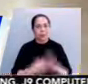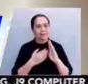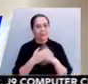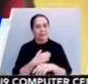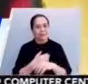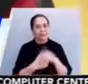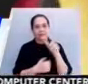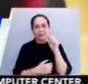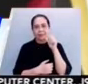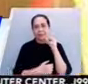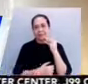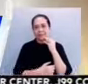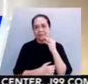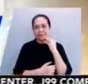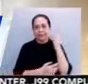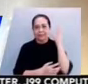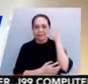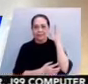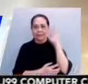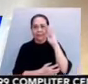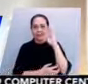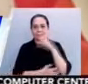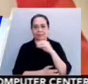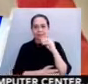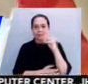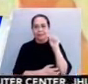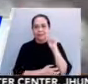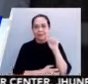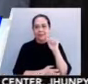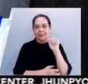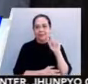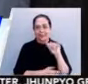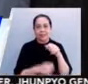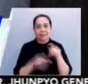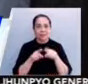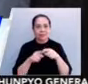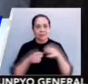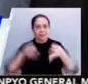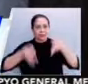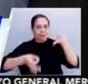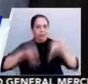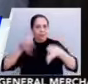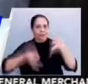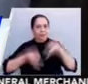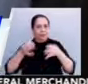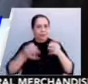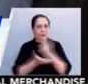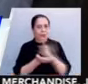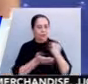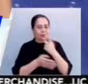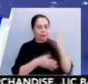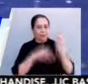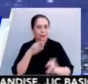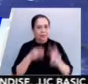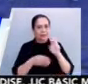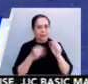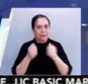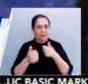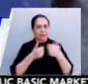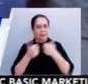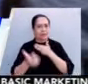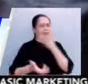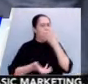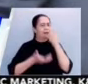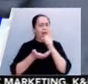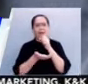Misalucha, Christian Bautista at Ai de las Alas bilang judges ng weekly tagisan ng Biritan. Asahan na raw